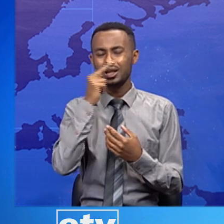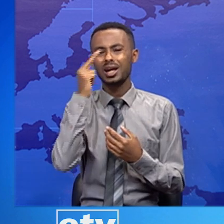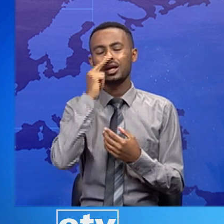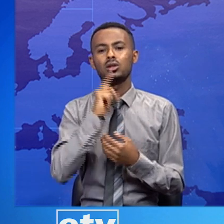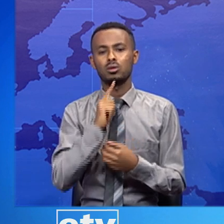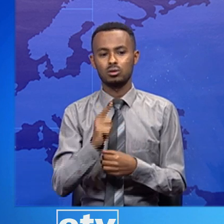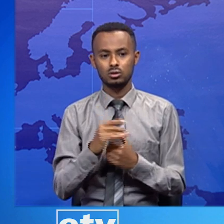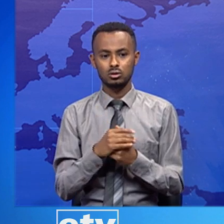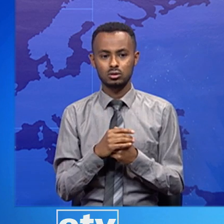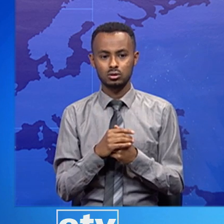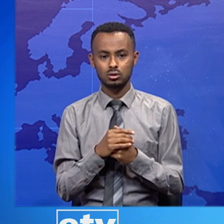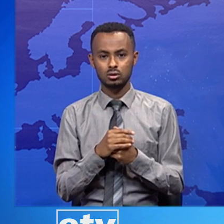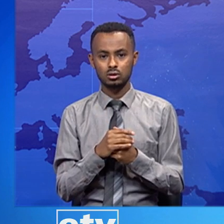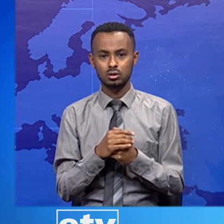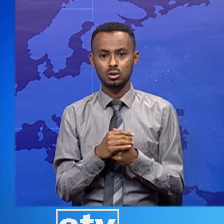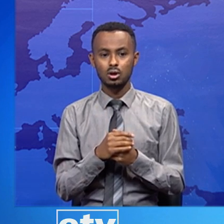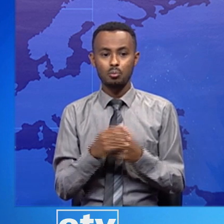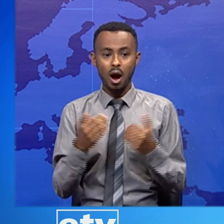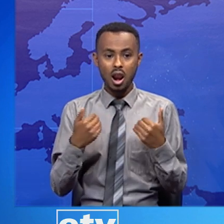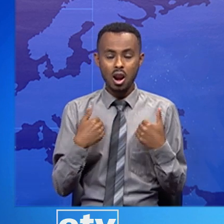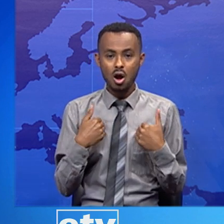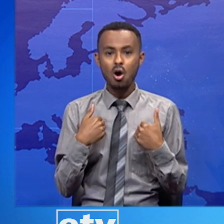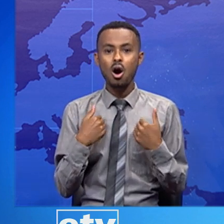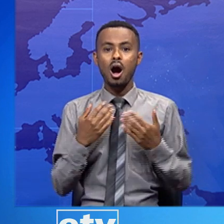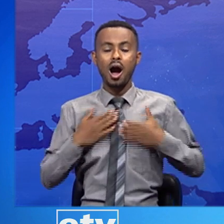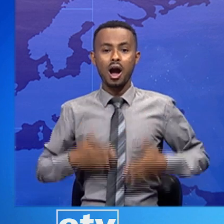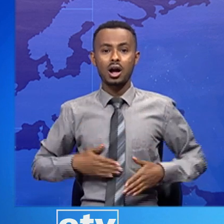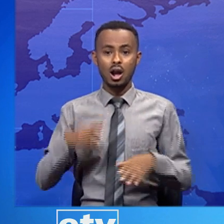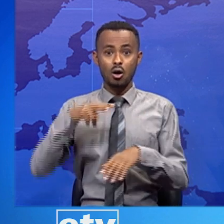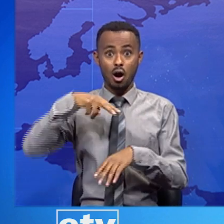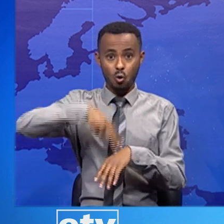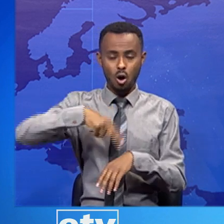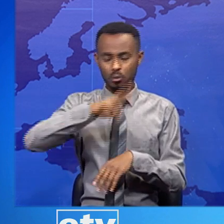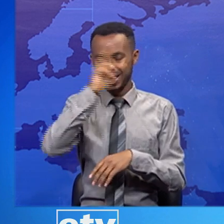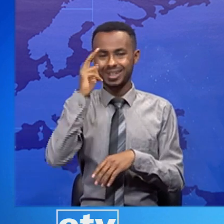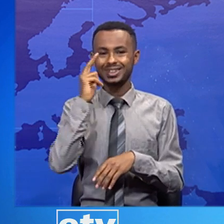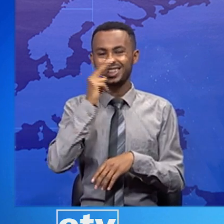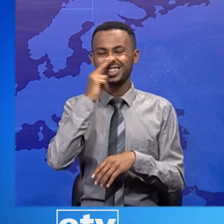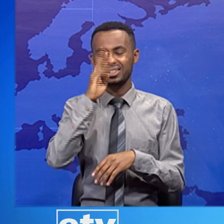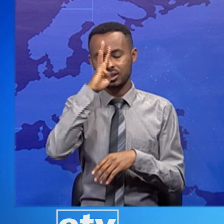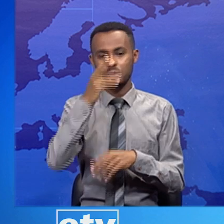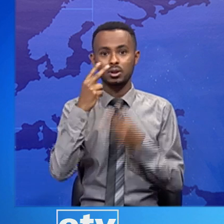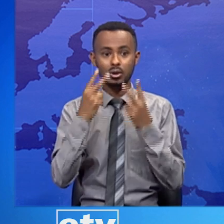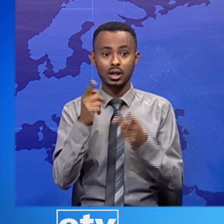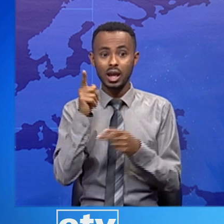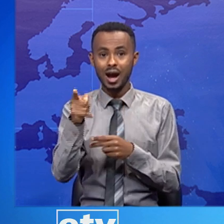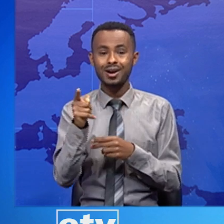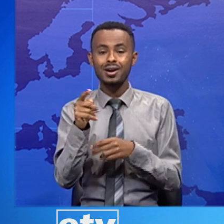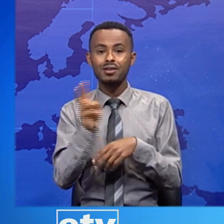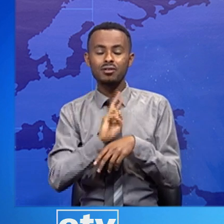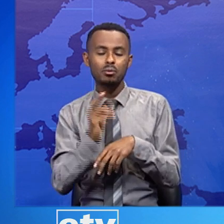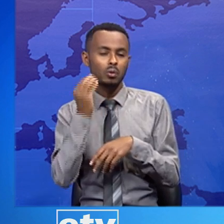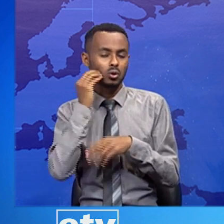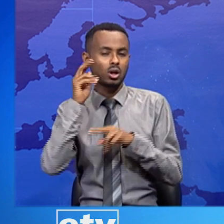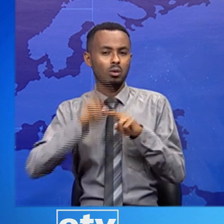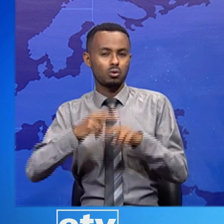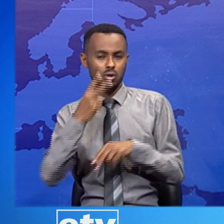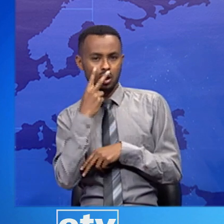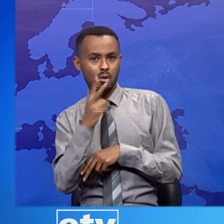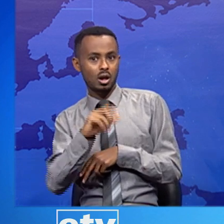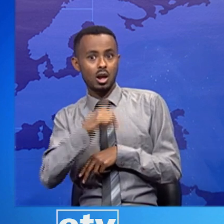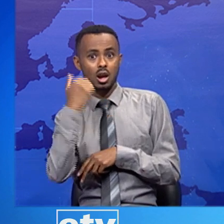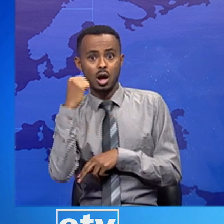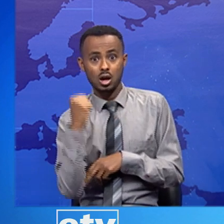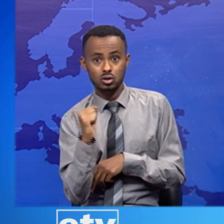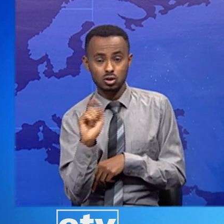ነው። ባለው አካላዊ አቋም ምክንያት ሳቅ ሲፈጠርበት እንመለከታለን። ያንን ፊልም ቤቱ ተቀምጦ የሚያይ ሌላ